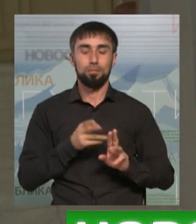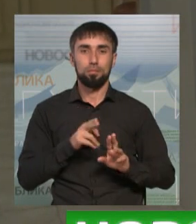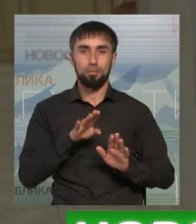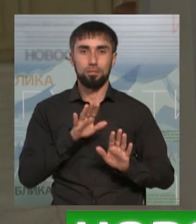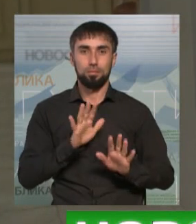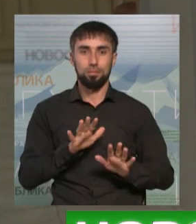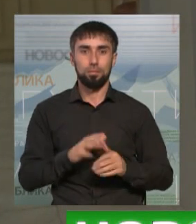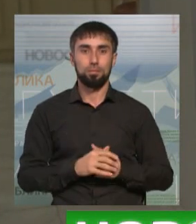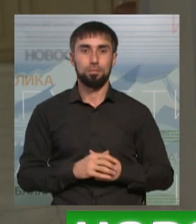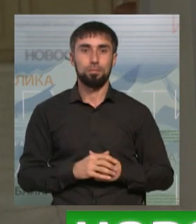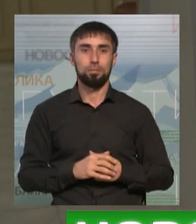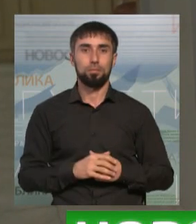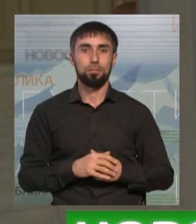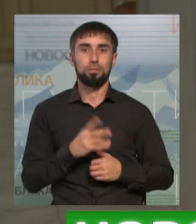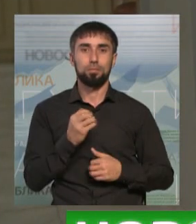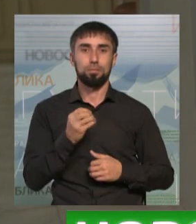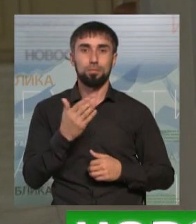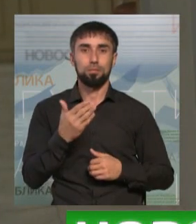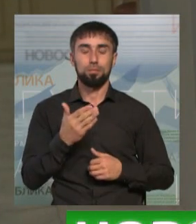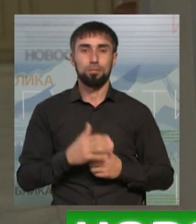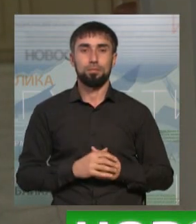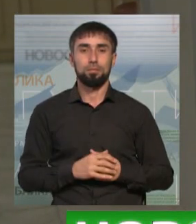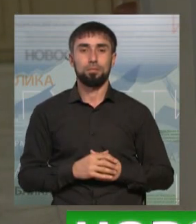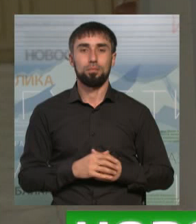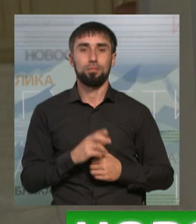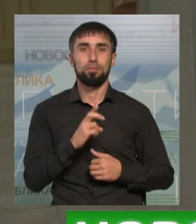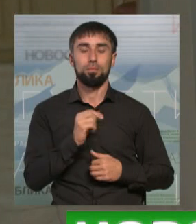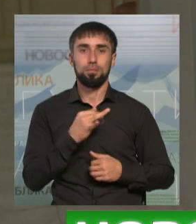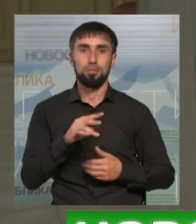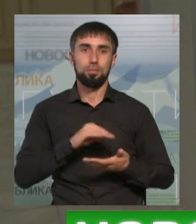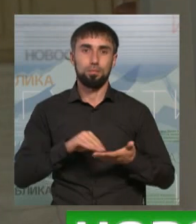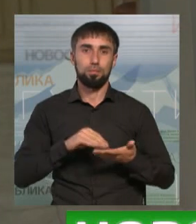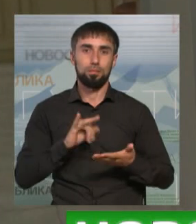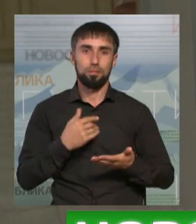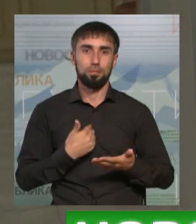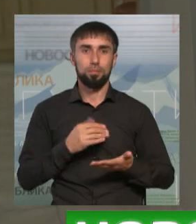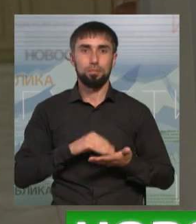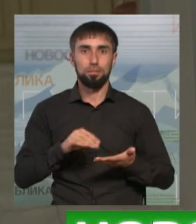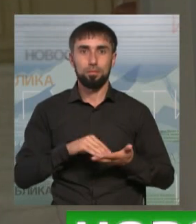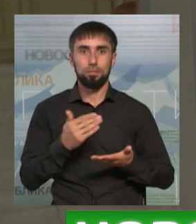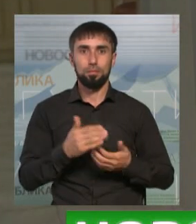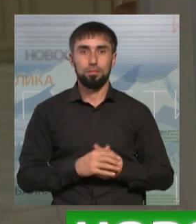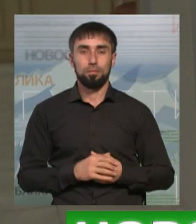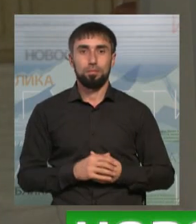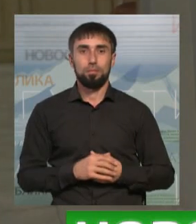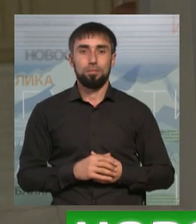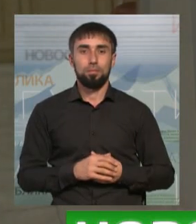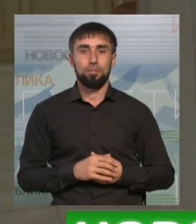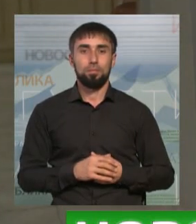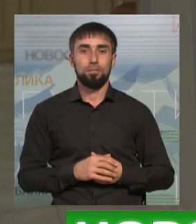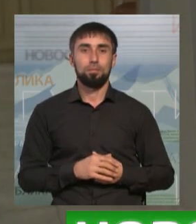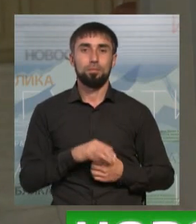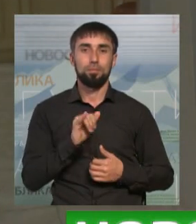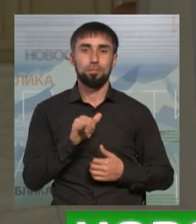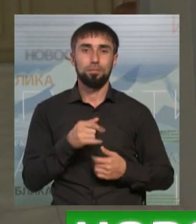была дань некой моде, что вот Байрон написал, и я напишу, Пушкин написал, и я напишу. Нет, тут